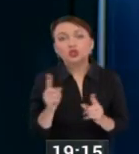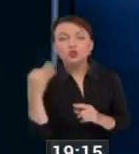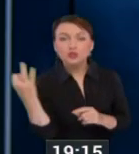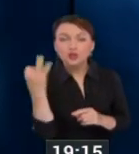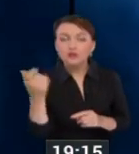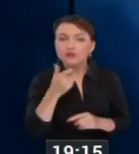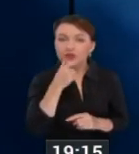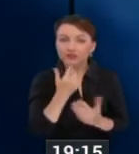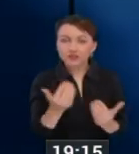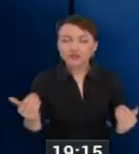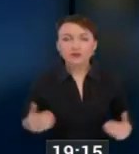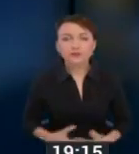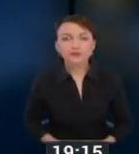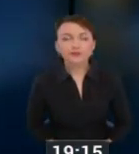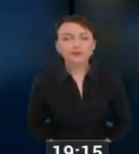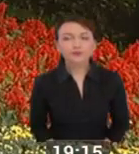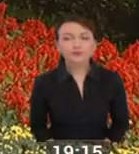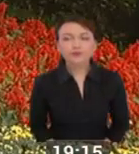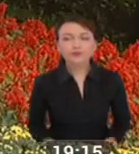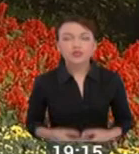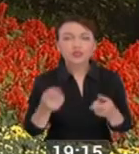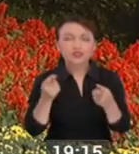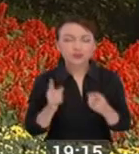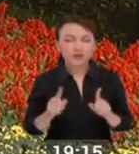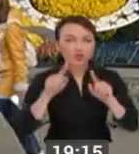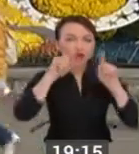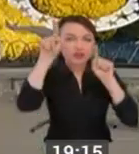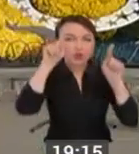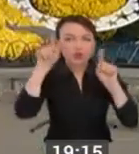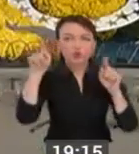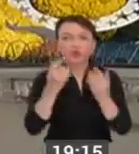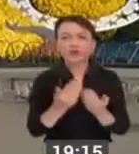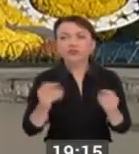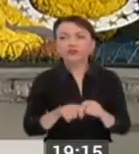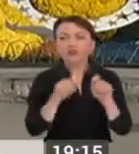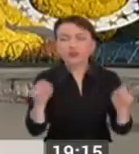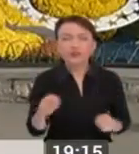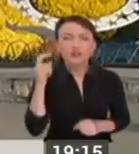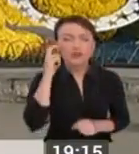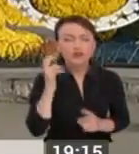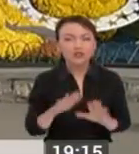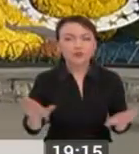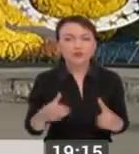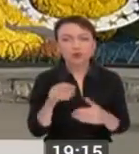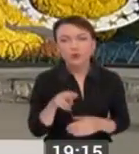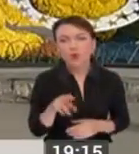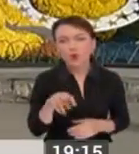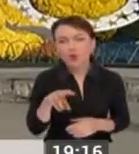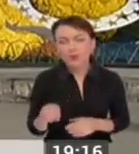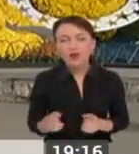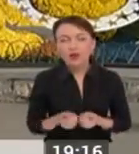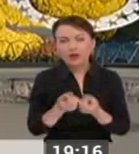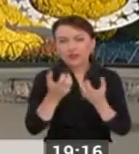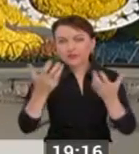Оксана Цибуля розповість. Справжня астрологічна виставка відкрилась у Києві. На співочому полі розцвіло незвичайне